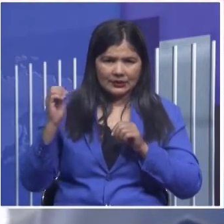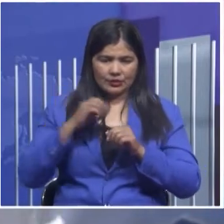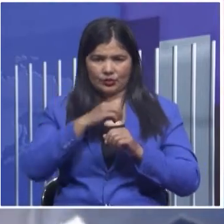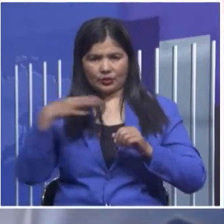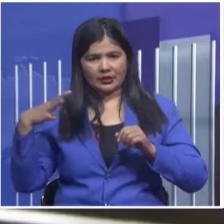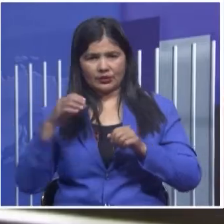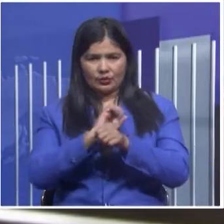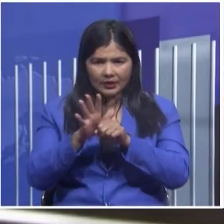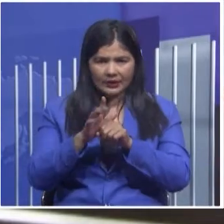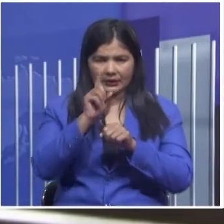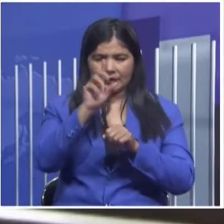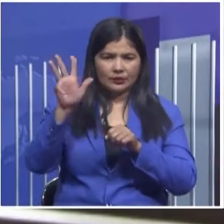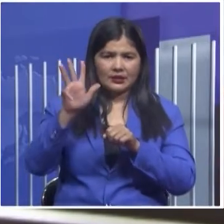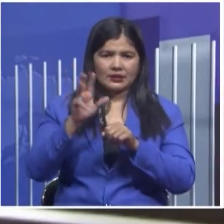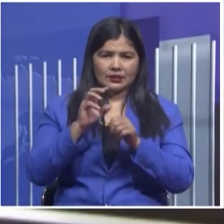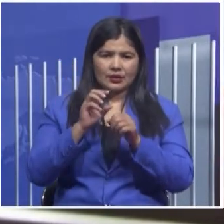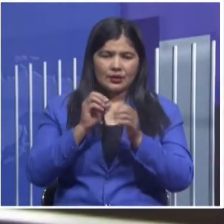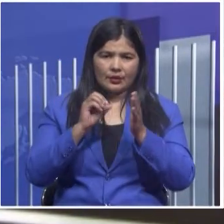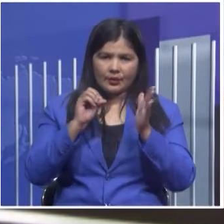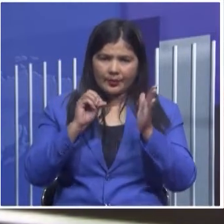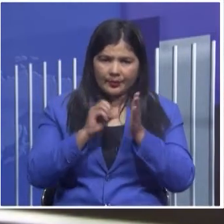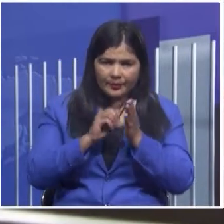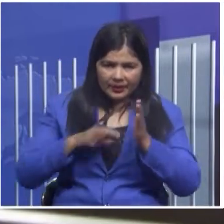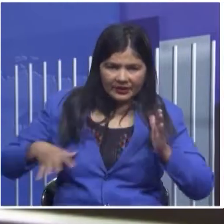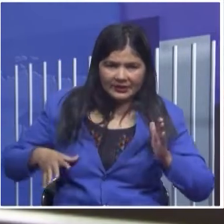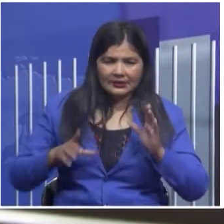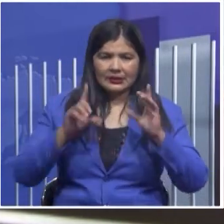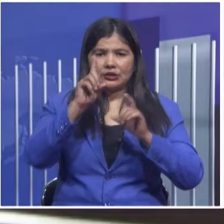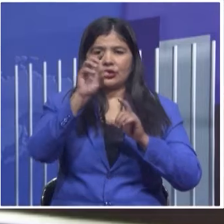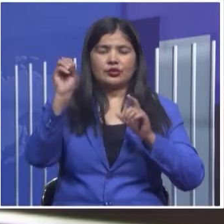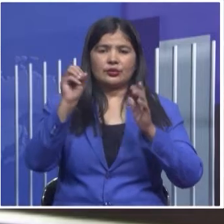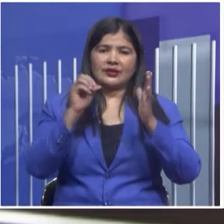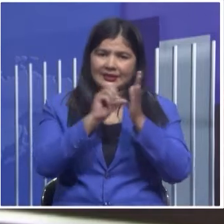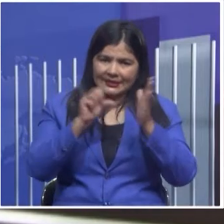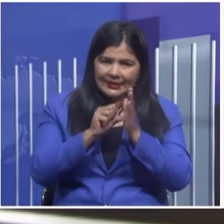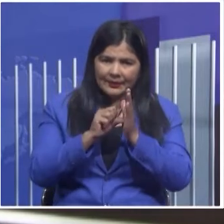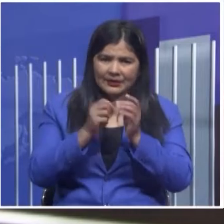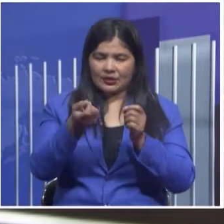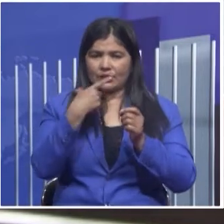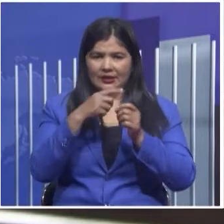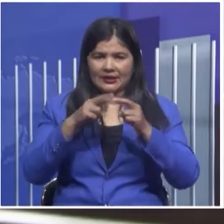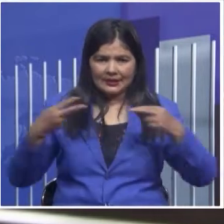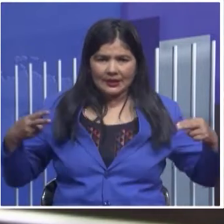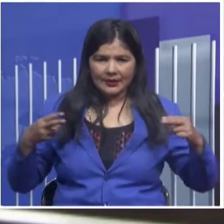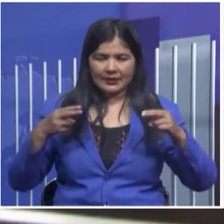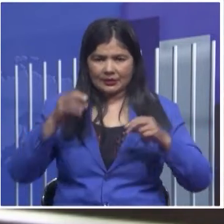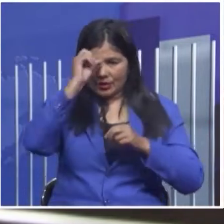COVID-19 प्रदेशका 10 जिल्लामा आवश्यक जनशक्ति, पूर्वाधार तथा औषधिजन्य सामग्रीको पूर्व तयारी पूरा भइसकेको